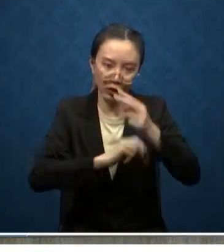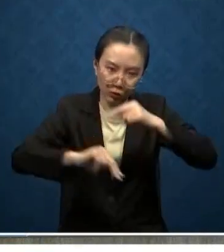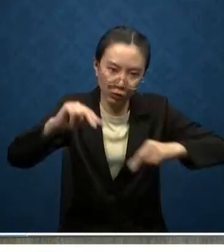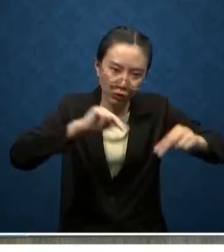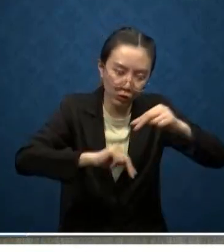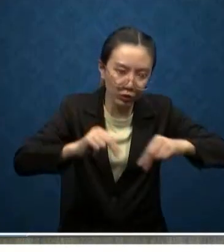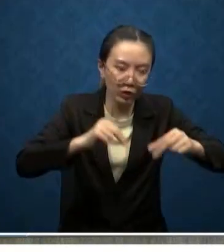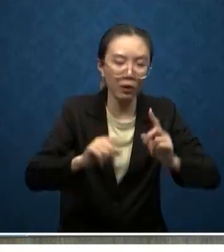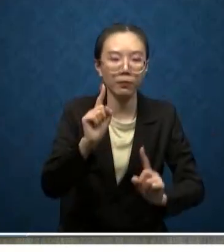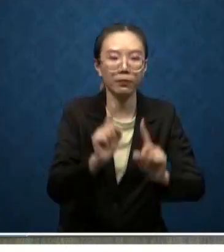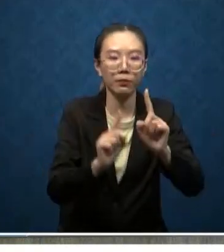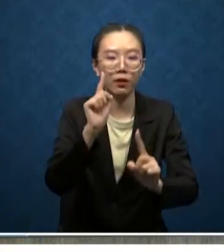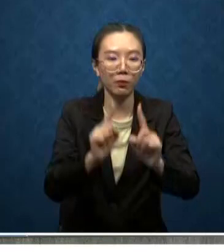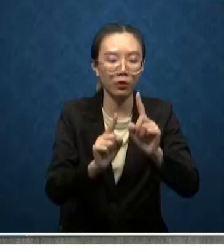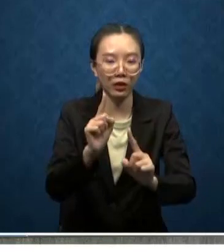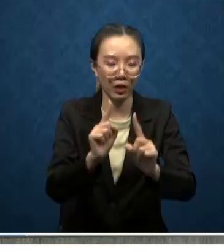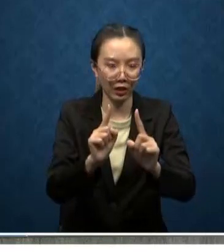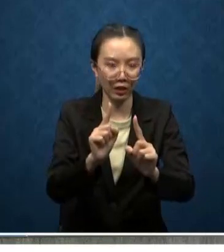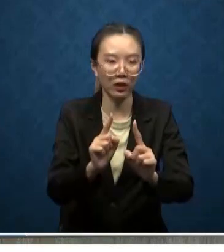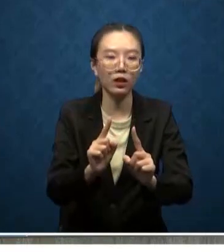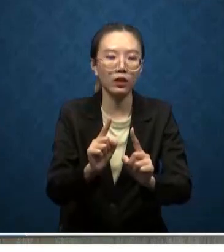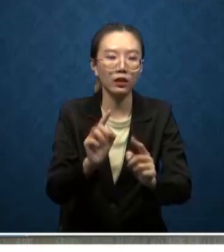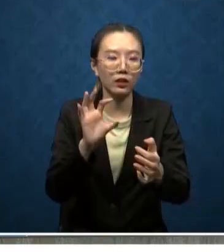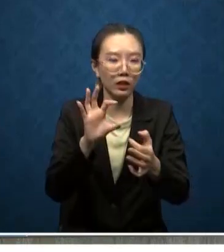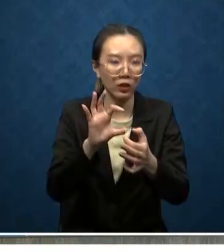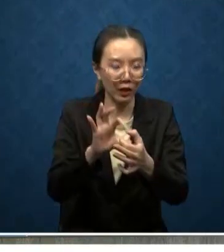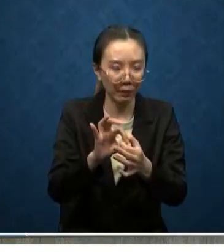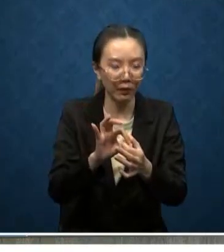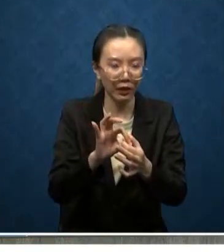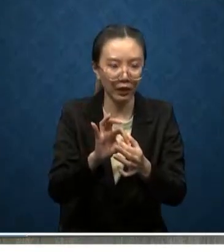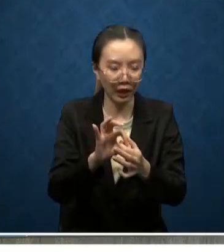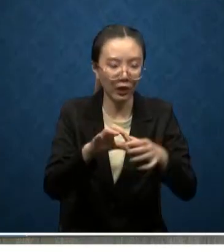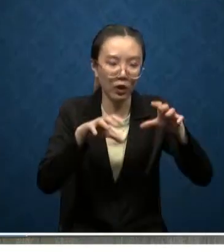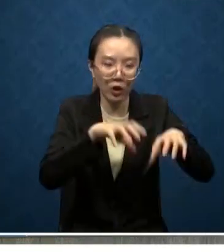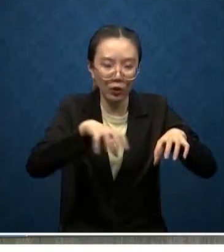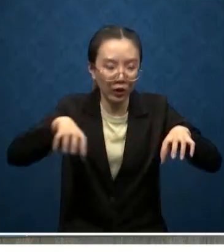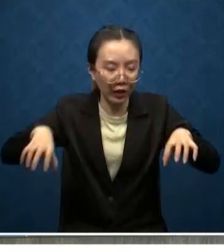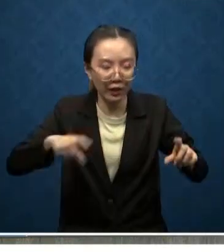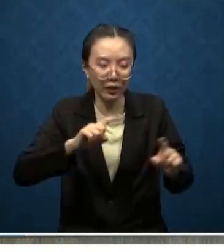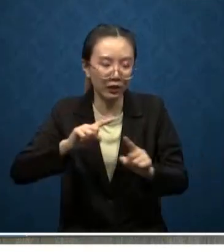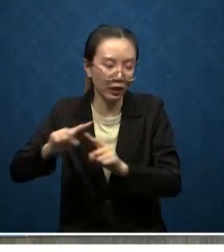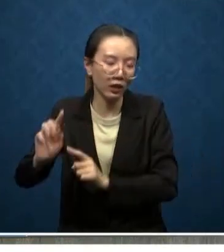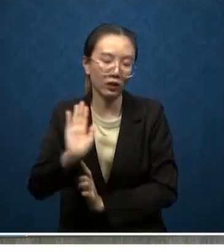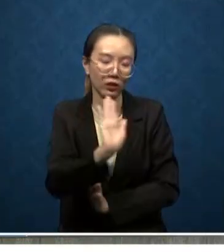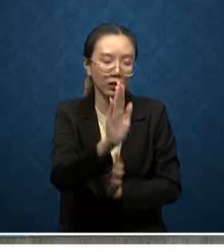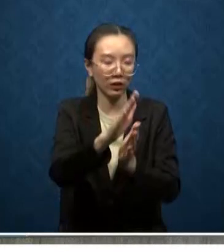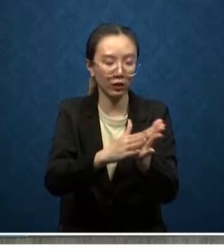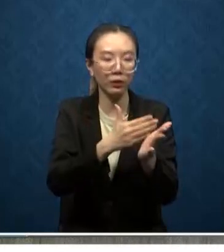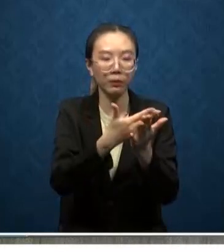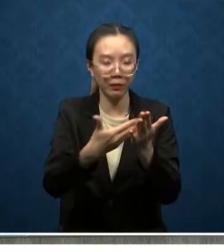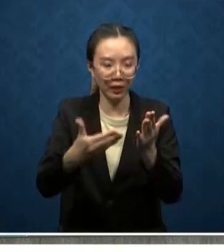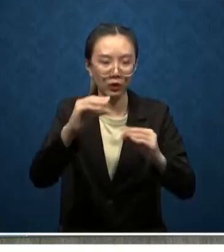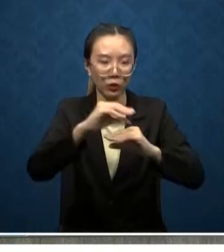ประเมินผลการดำเนินงานของทุกหน่วยงานผ่านแผนงานโครงการหรือการดำเนินการ